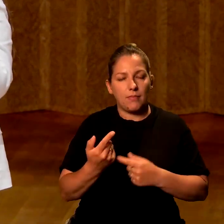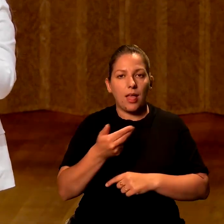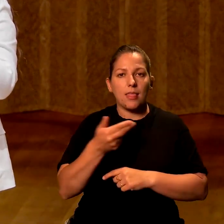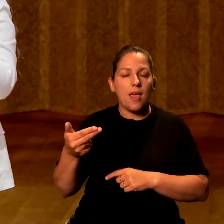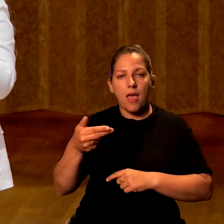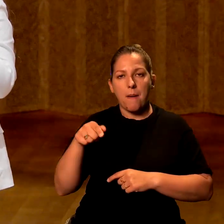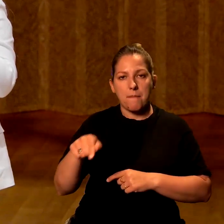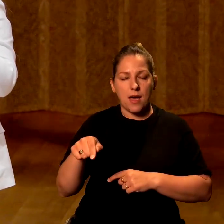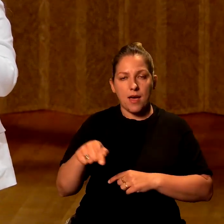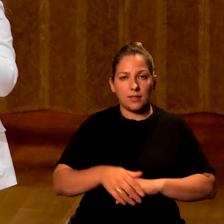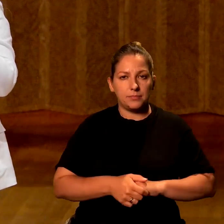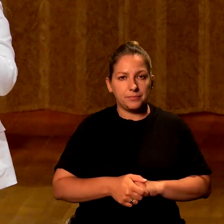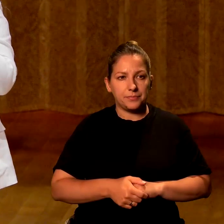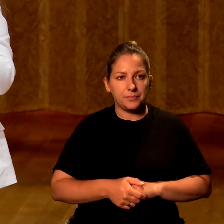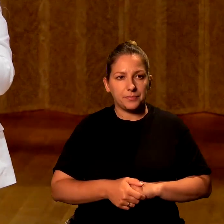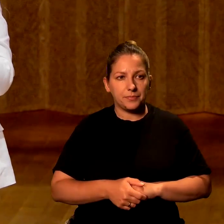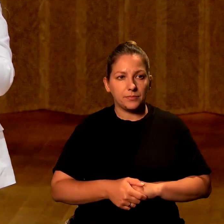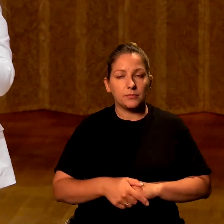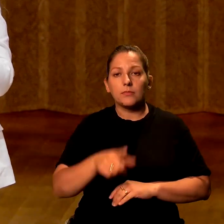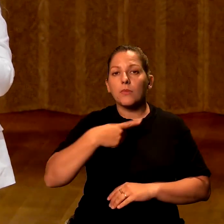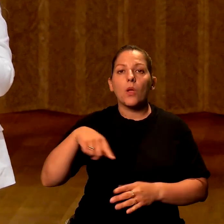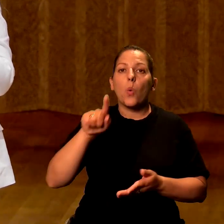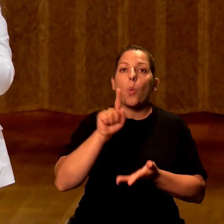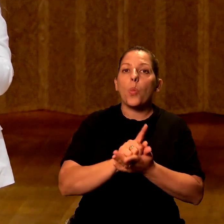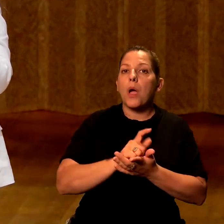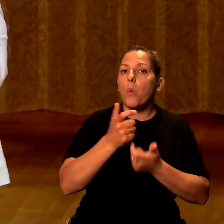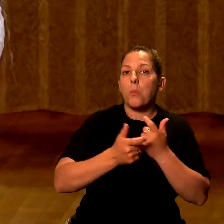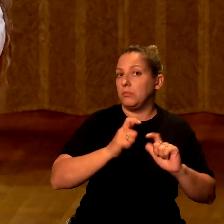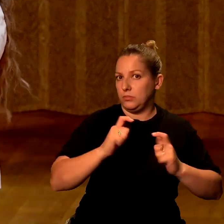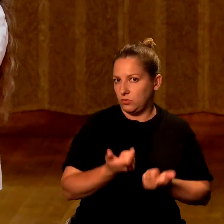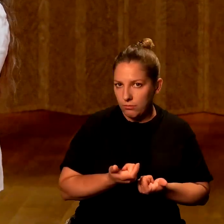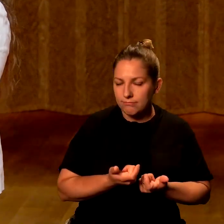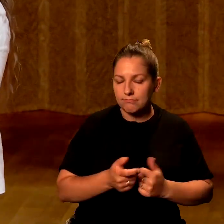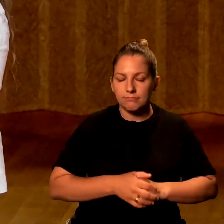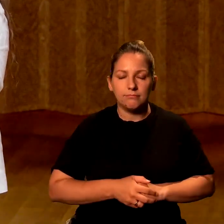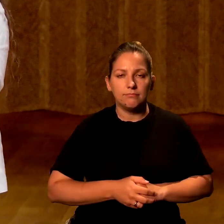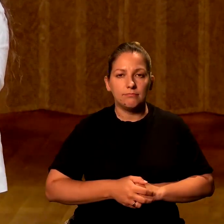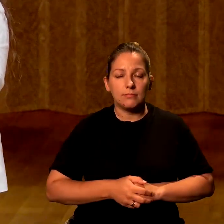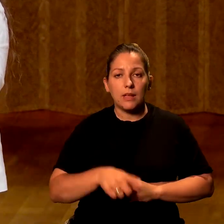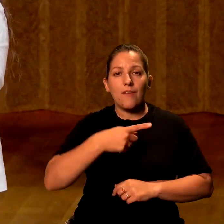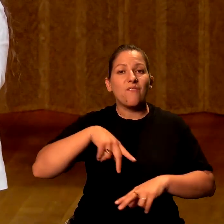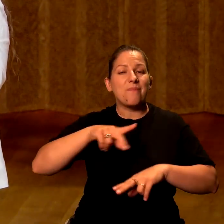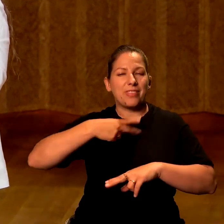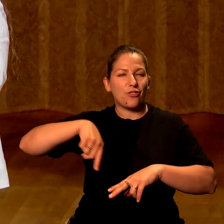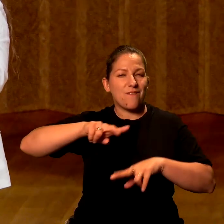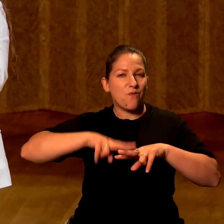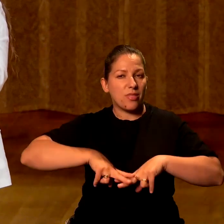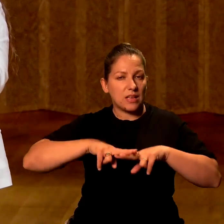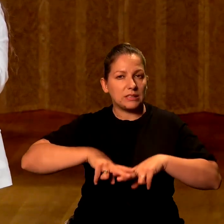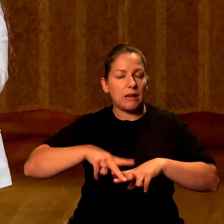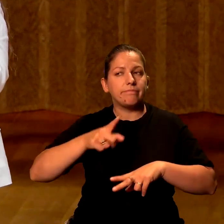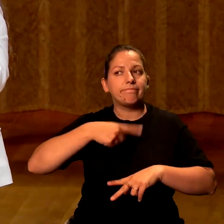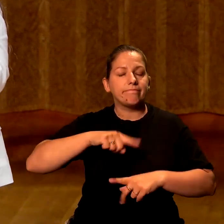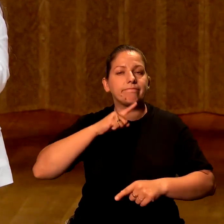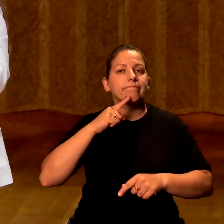tego, co udało nam się zrobić i to, co nasza fundacja